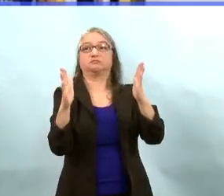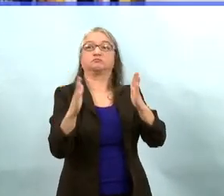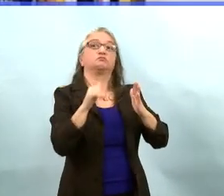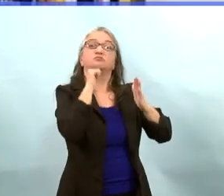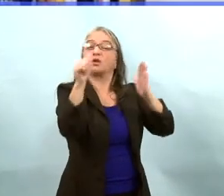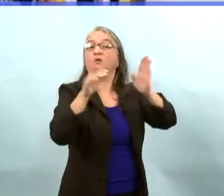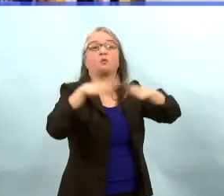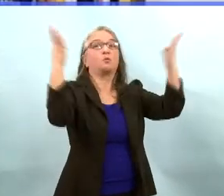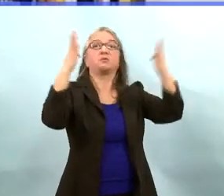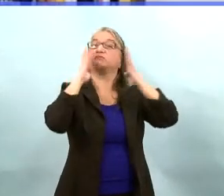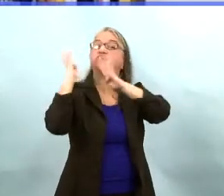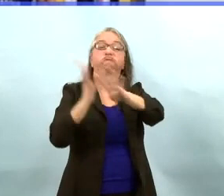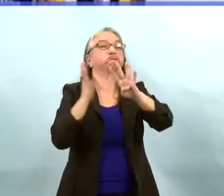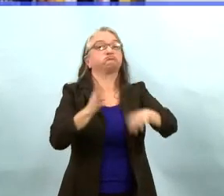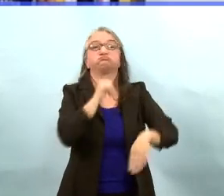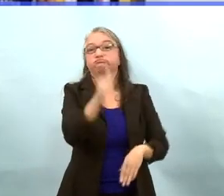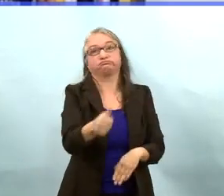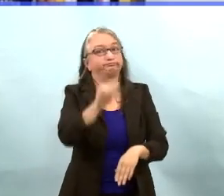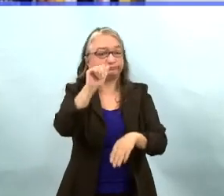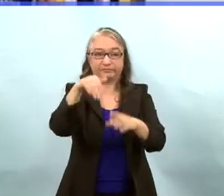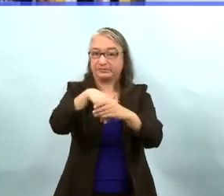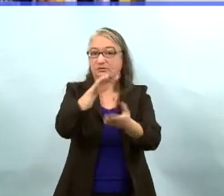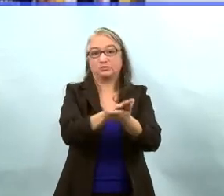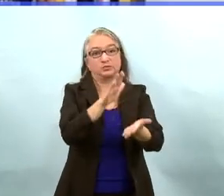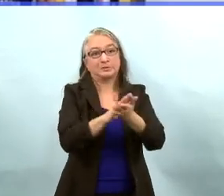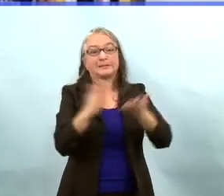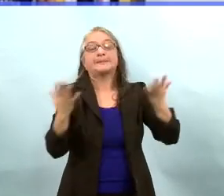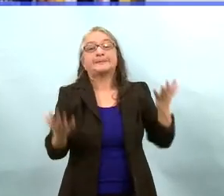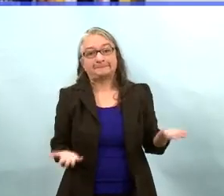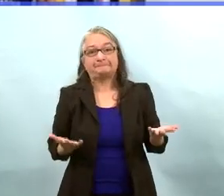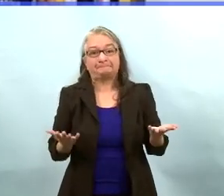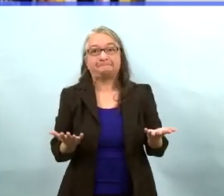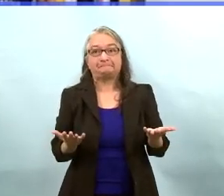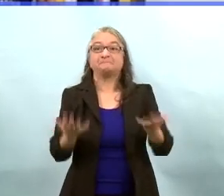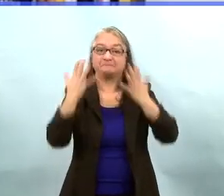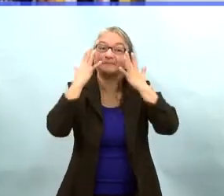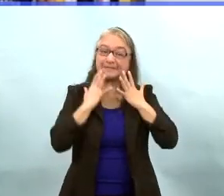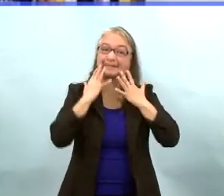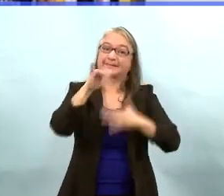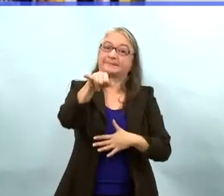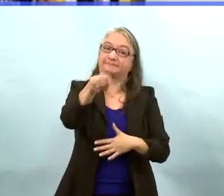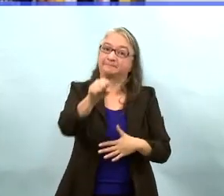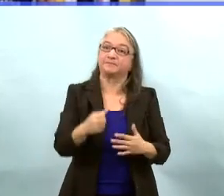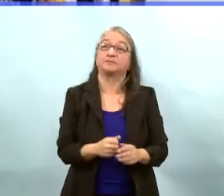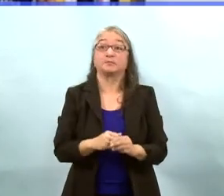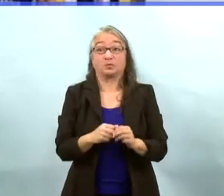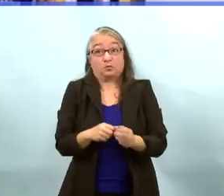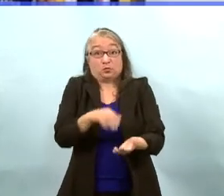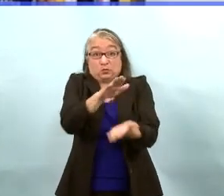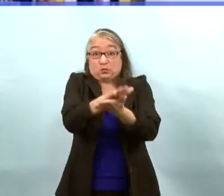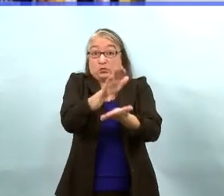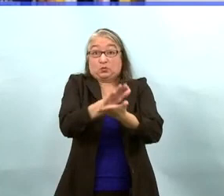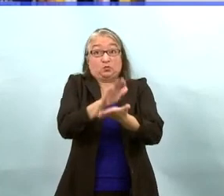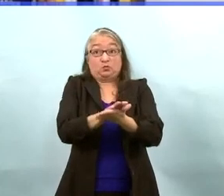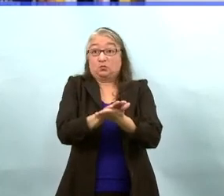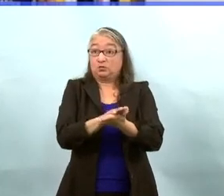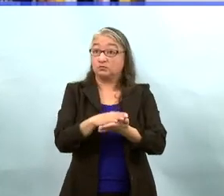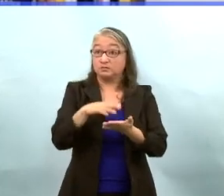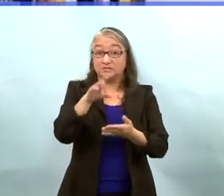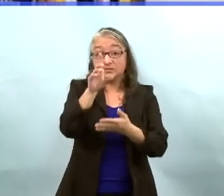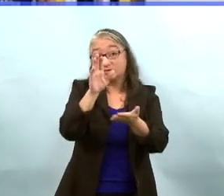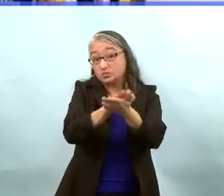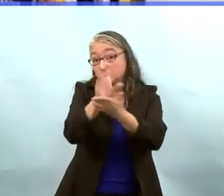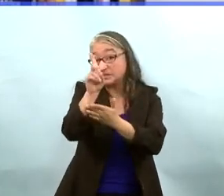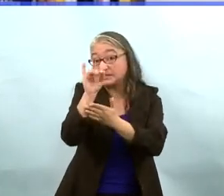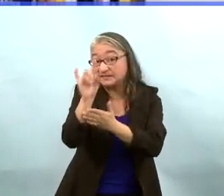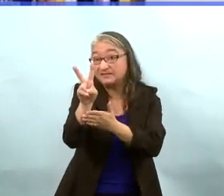pour les 12 à 17 ans. Nous continuons d'avoir des conversations avec toutes les écoles, toutes les divisions scolaires pour la vaccination, non seulement des 12 à